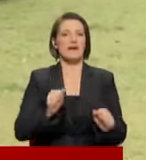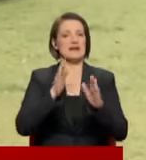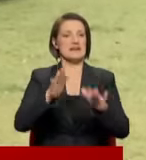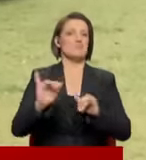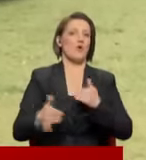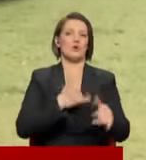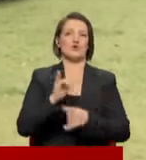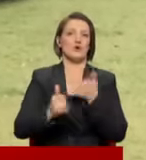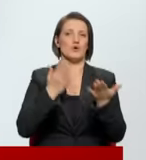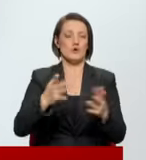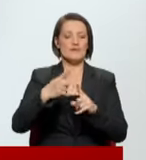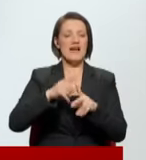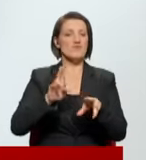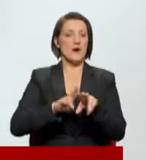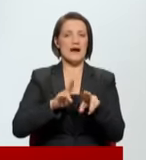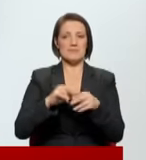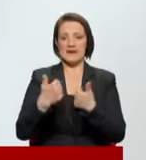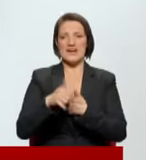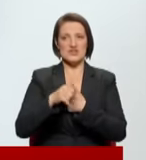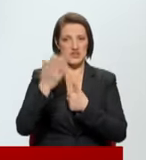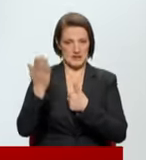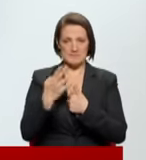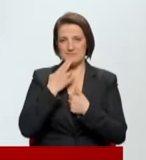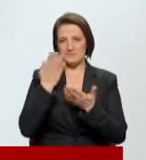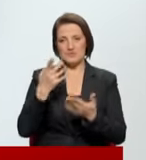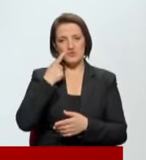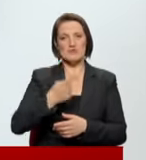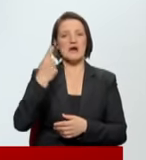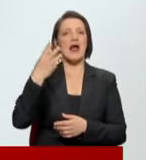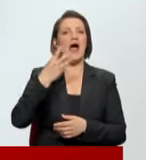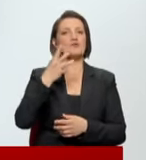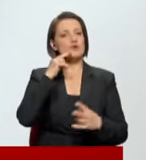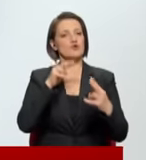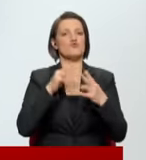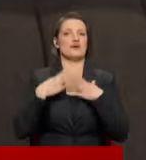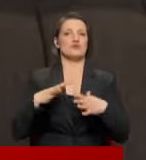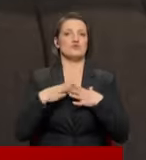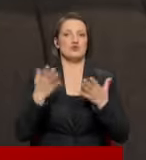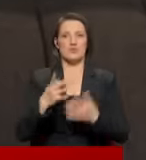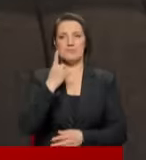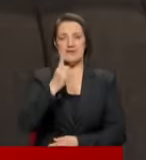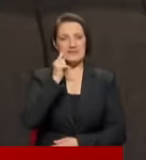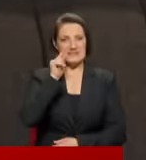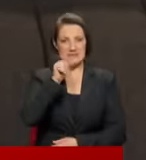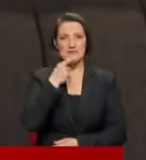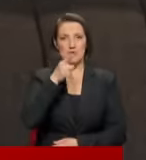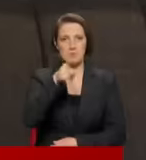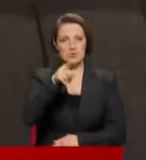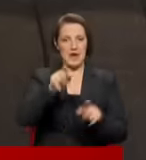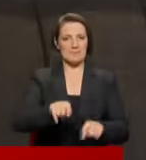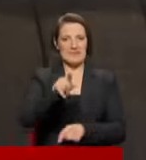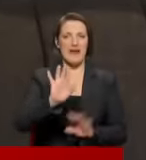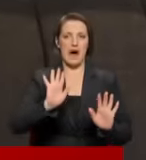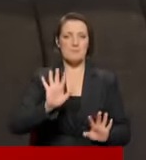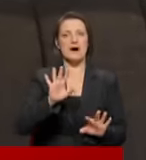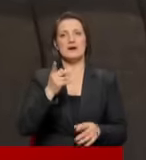gidip oyunlar oynuyor. Tayfun Kahraman'ın eşi Meriç Kahraman Cumhurbaşkanı Erdoğan'la görüşmek istiyor. Birisi size diyor ki siz bunu yaptınız